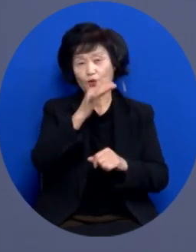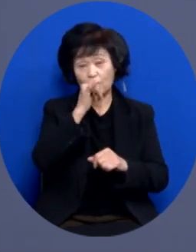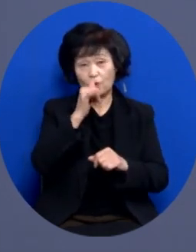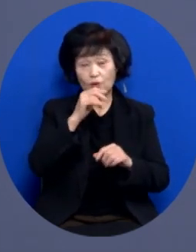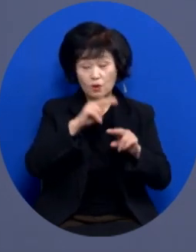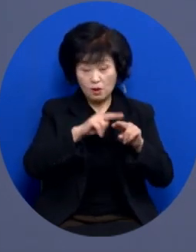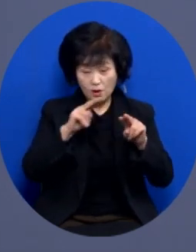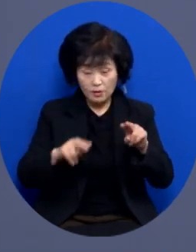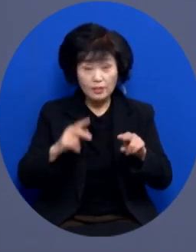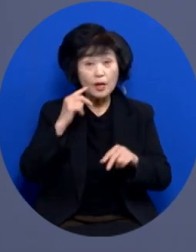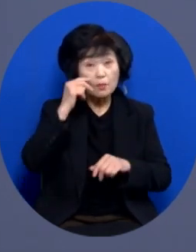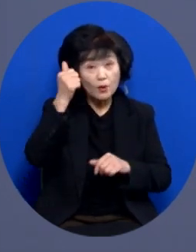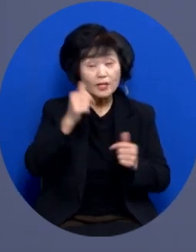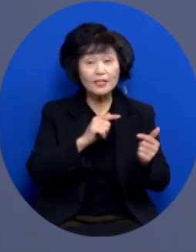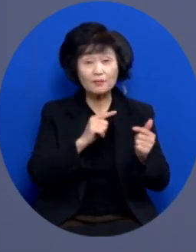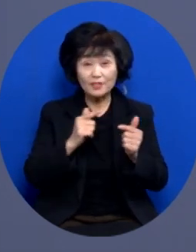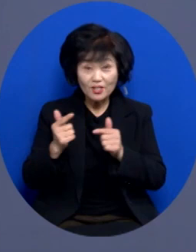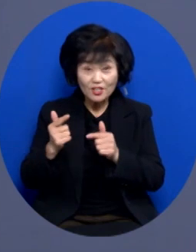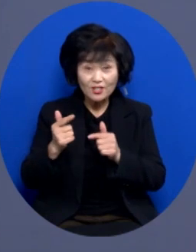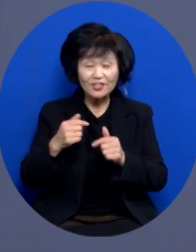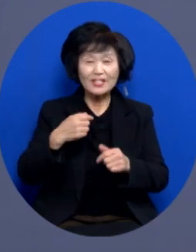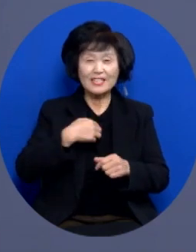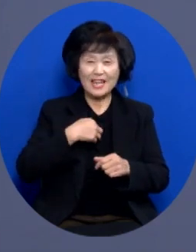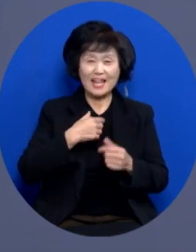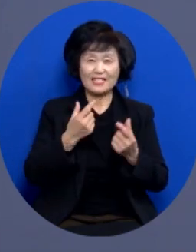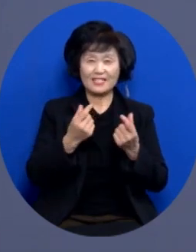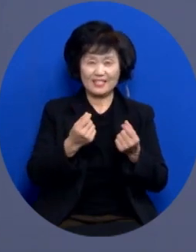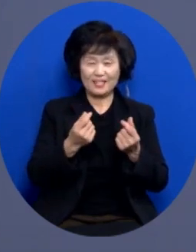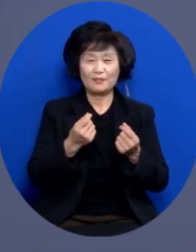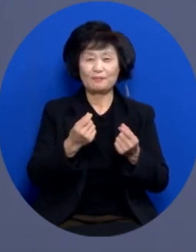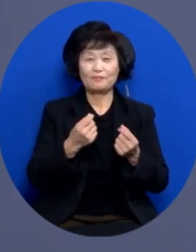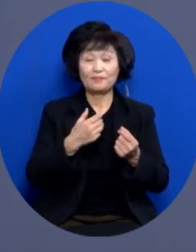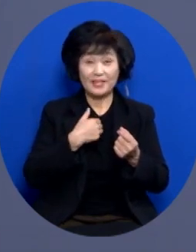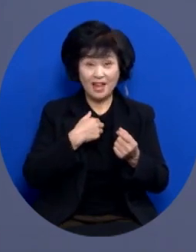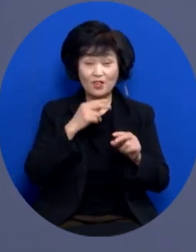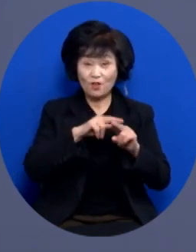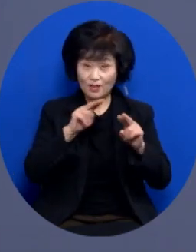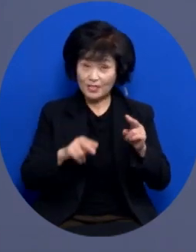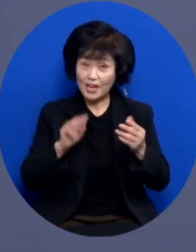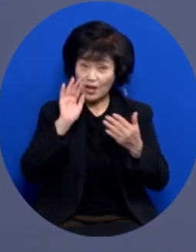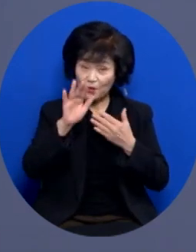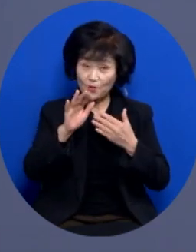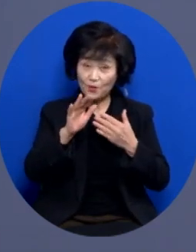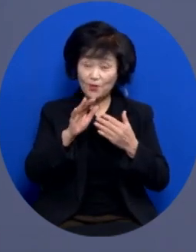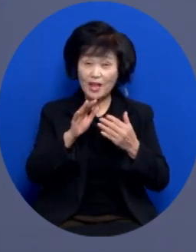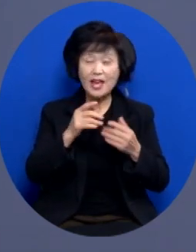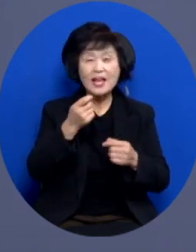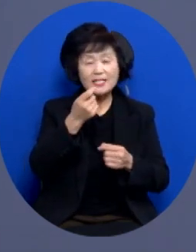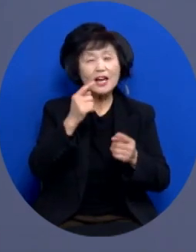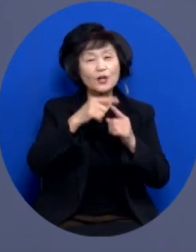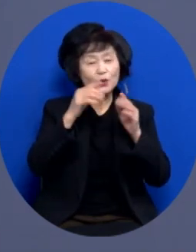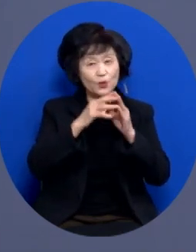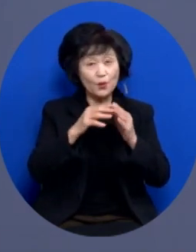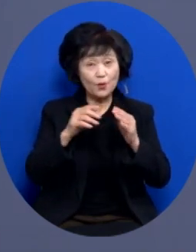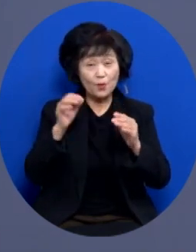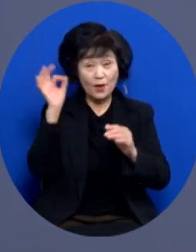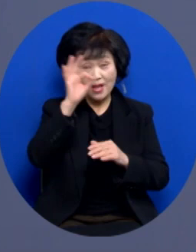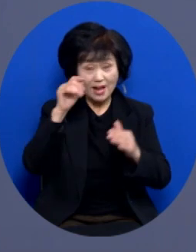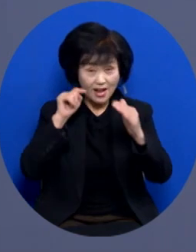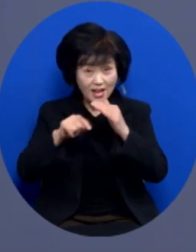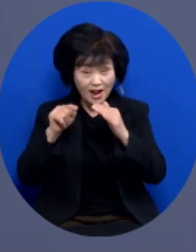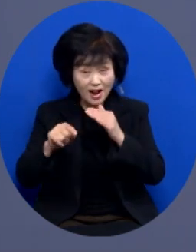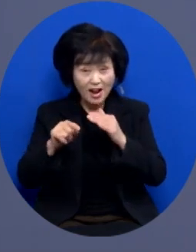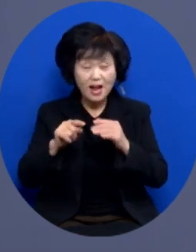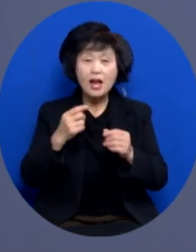은퇴한 목사님들도 저와 같이 저도 은퇴한 이후에 찾아가서 한 달에 100만 원만 헌신하면 2개